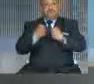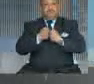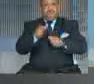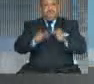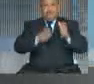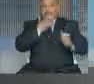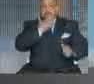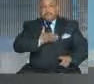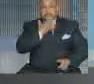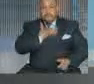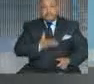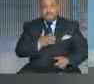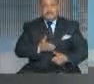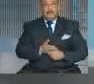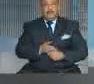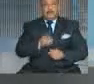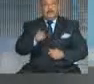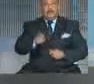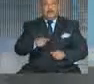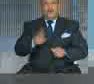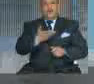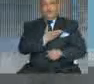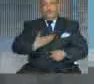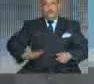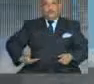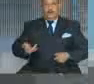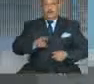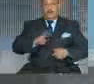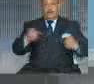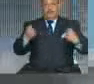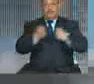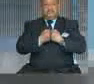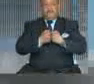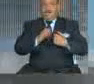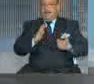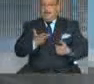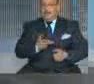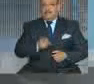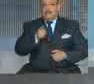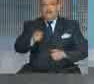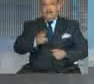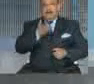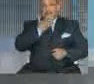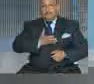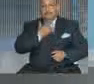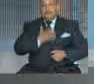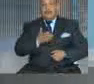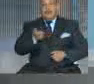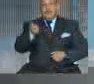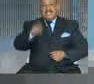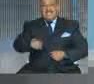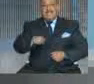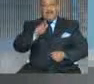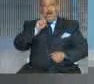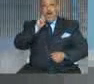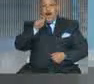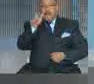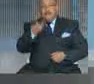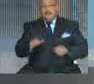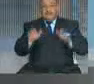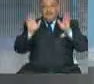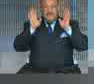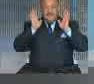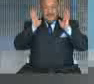دينيا، وذلك على خلفية منع إمام جامع المنشية من اعتلاء منبر الجامع وتأدية خطبة